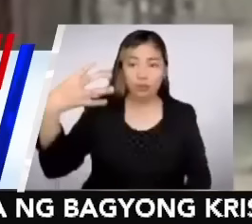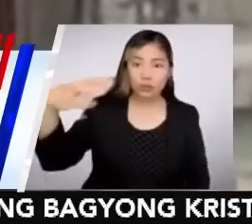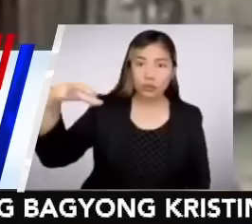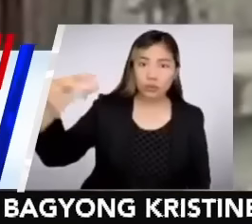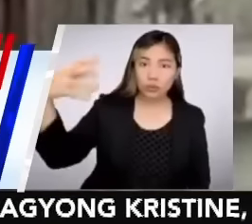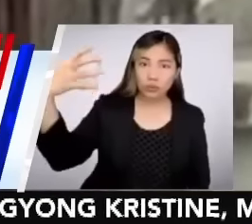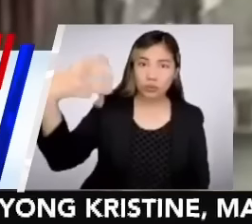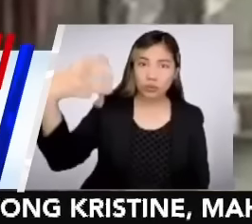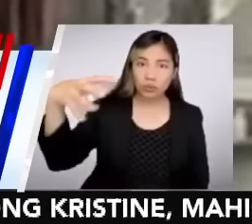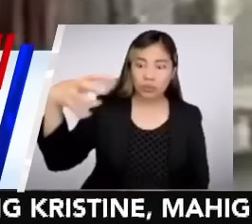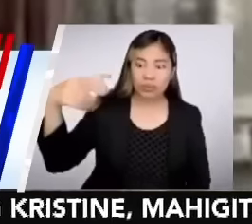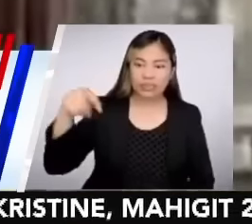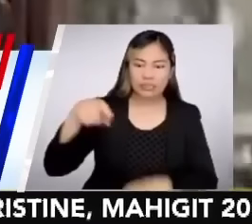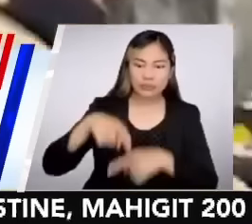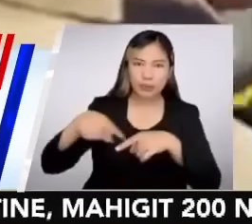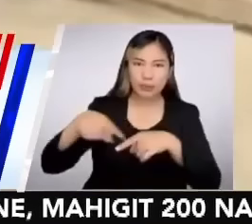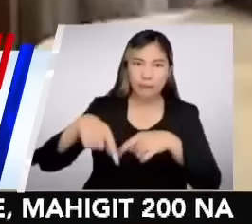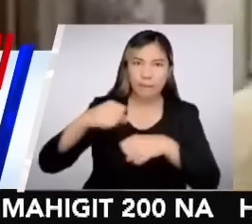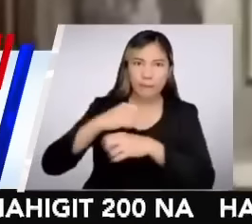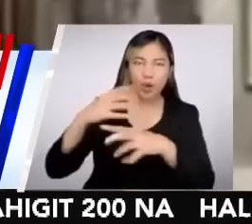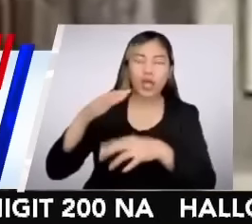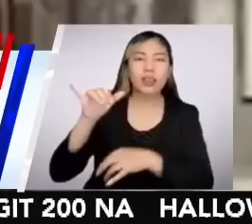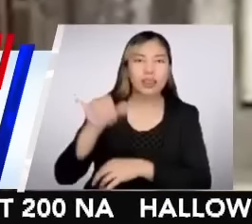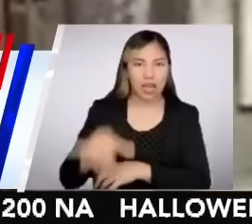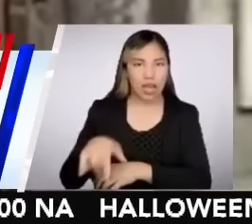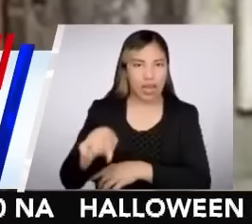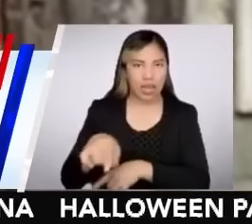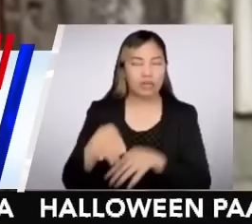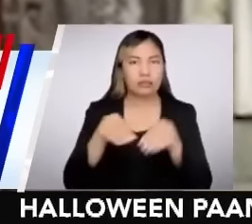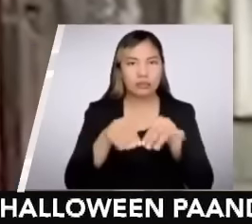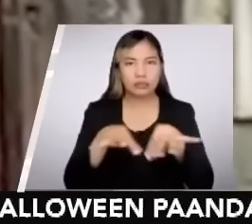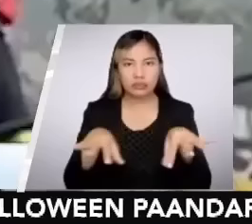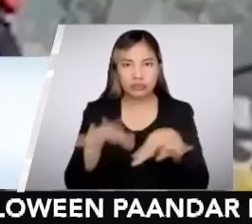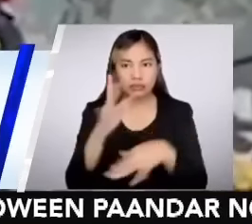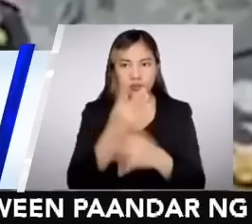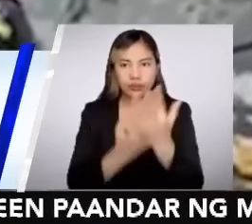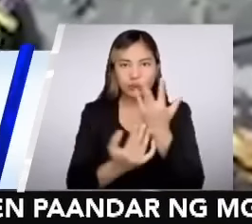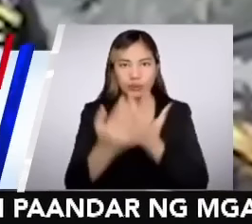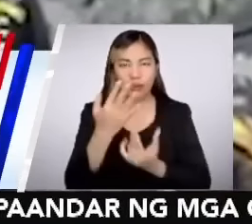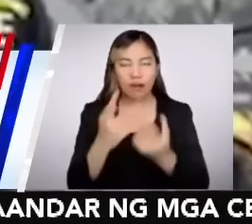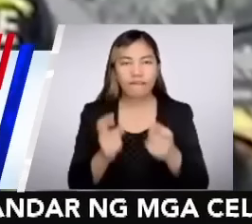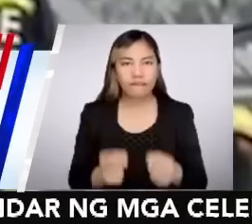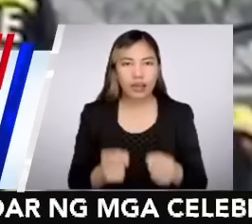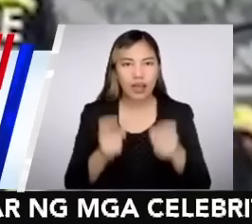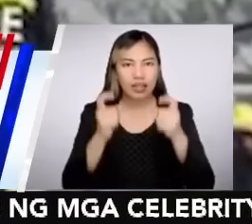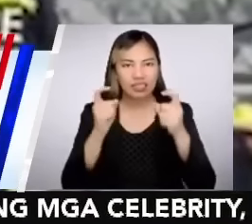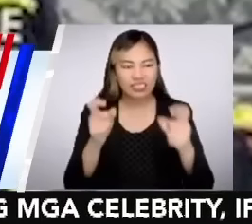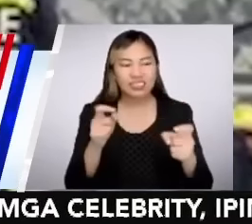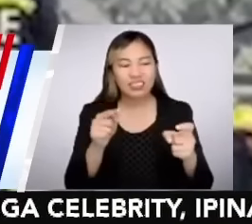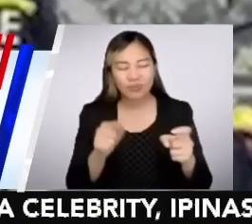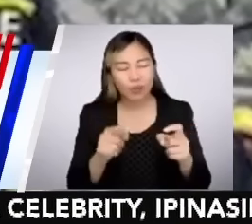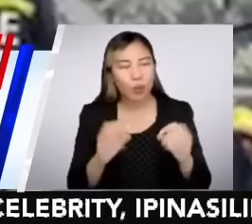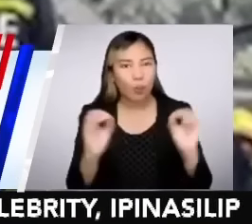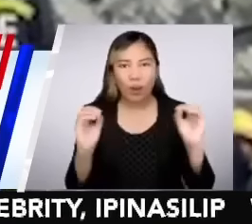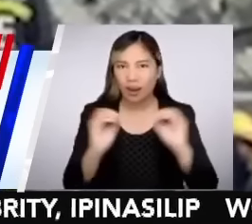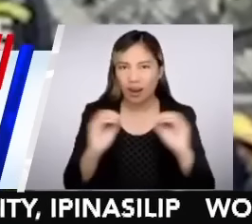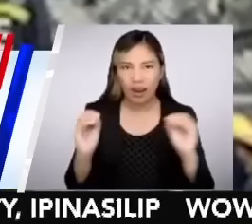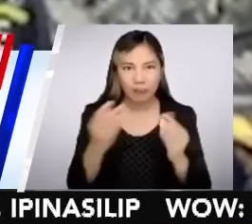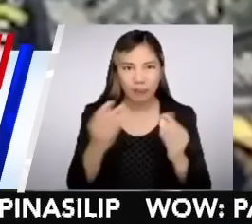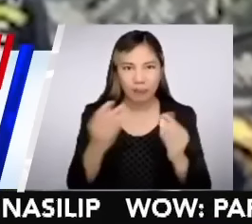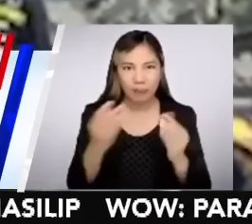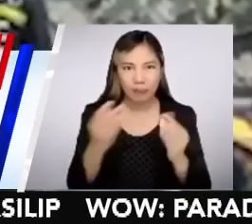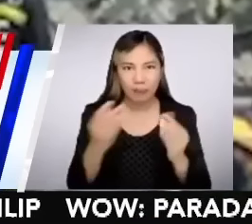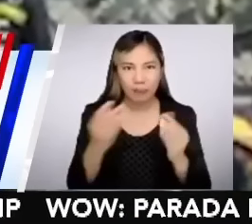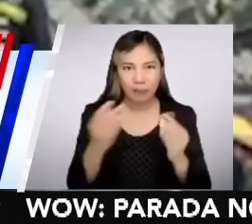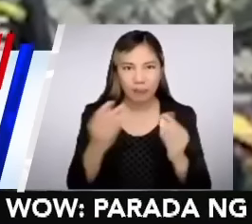naging sanhi ng apoy. Mabilis na kumalat ang apoy kaya wala umano silang naisalpa kahit isang gabit. Umabot sa ikalawang